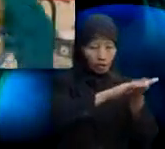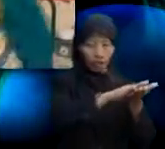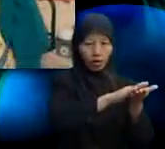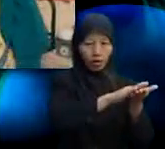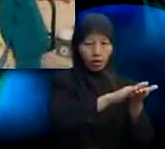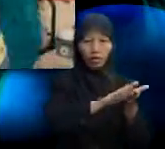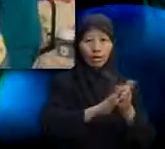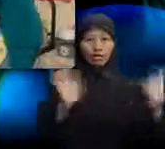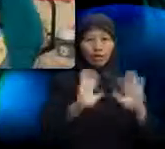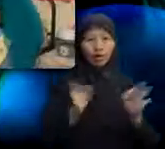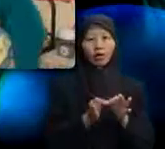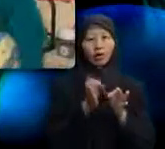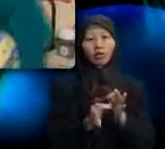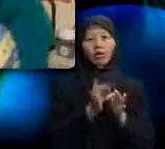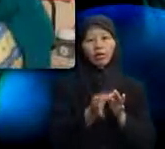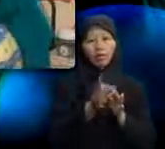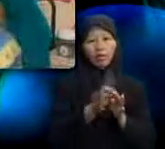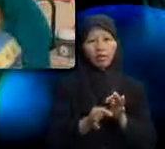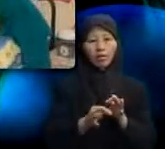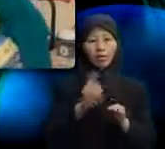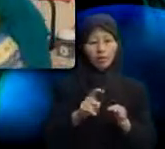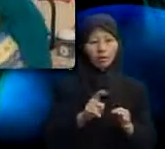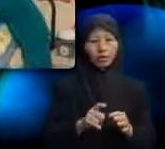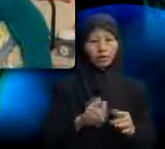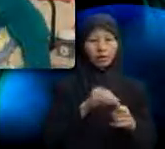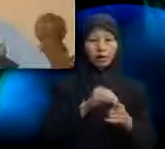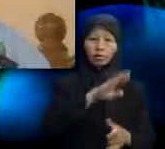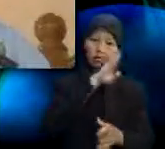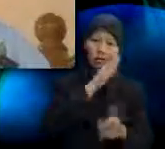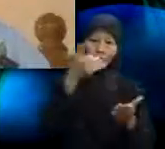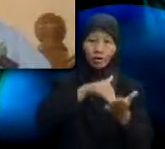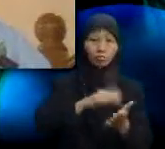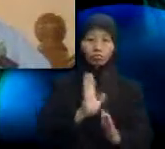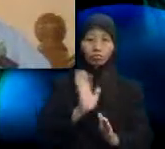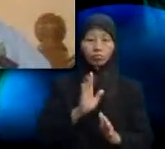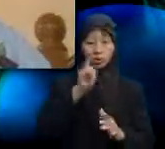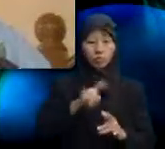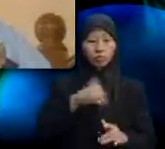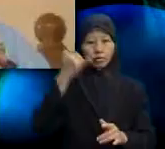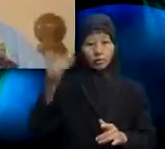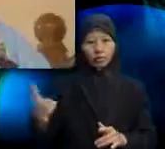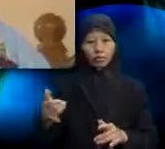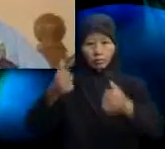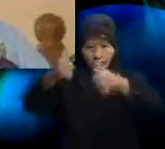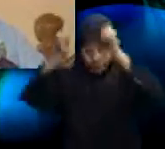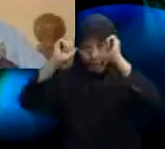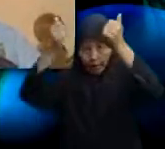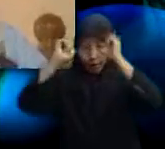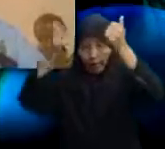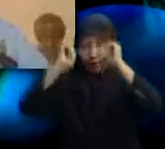tidur, janganlah melengah-lengah lagi atau sambung semula tidur. Elok kita terus ke bilik air untuk mandi.